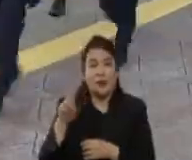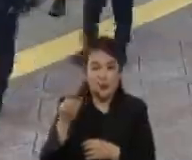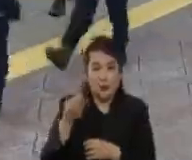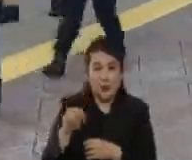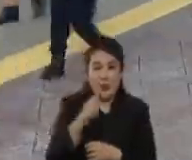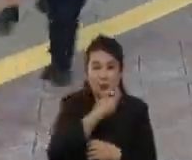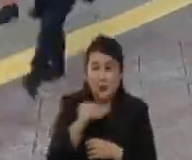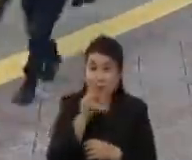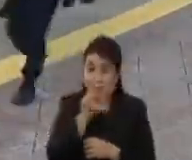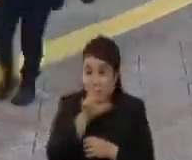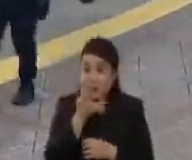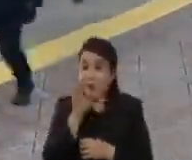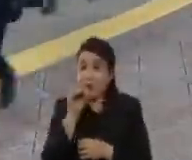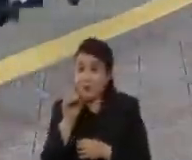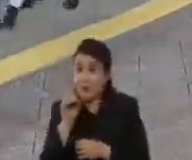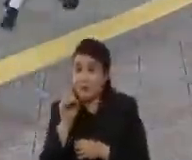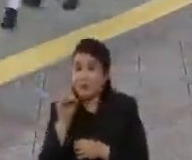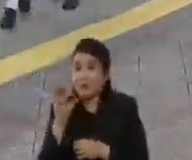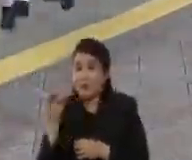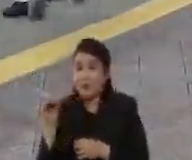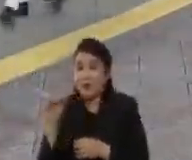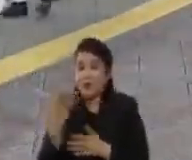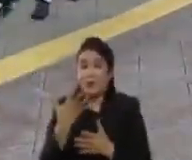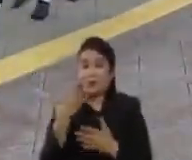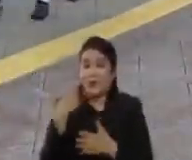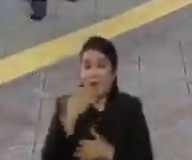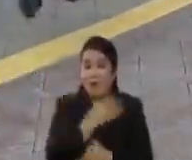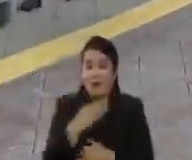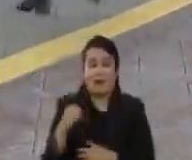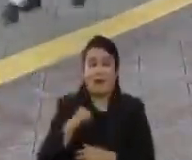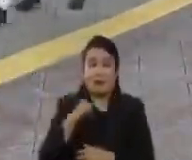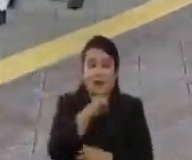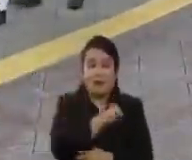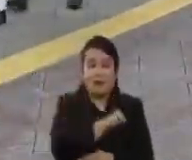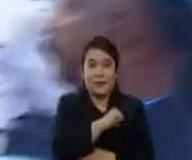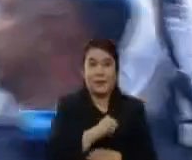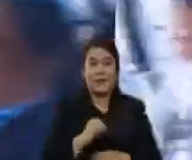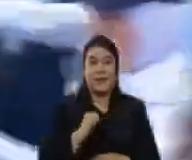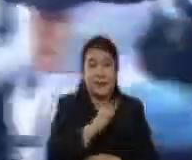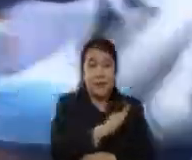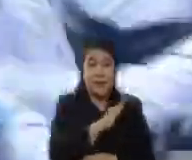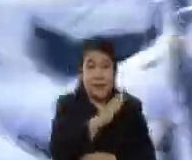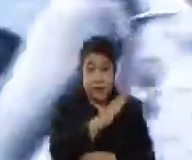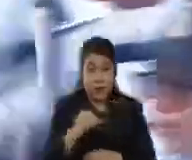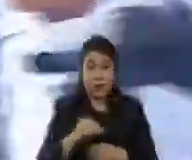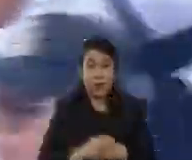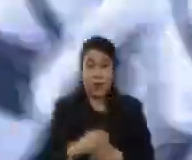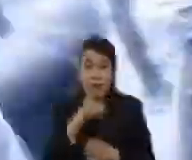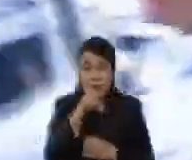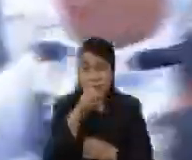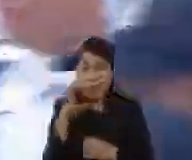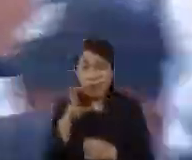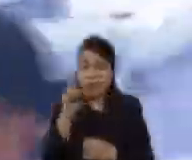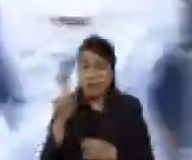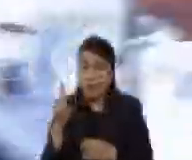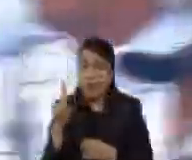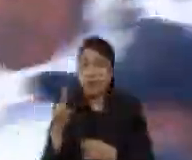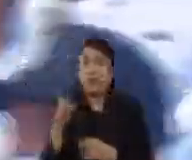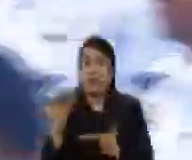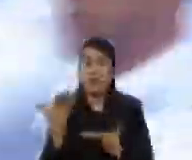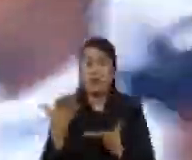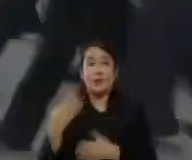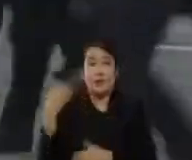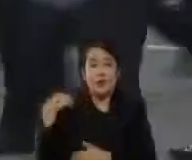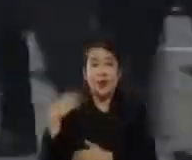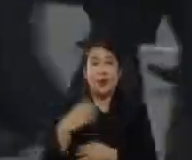seramai 380 pegawai dan anggota. membariskan 101 pegawai dan anggota